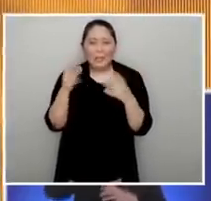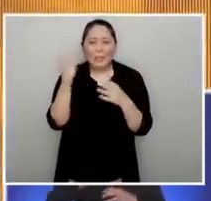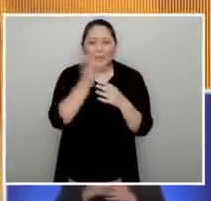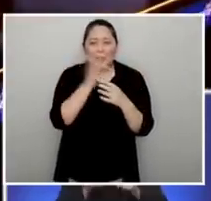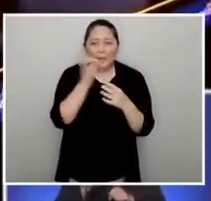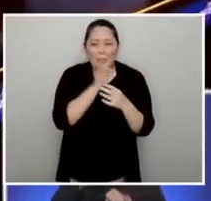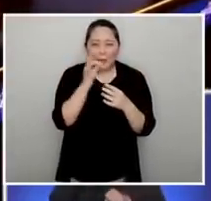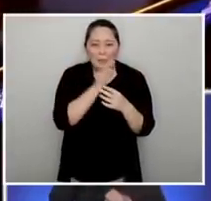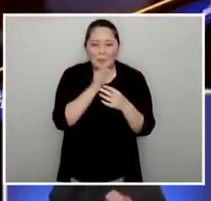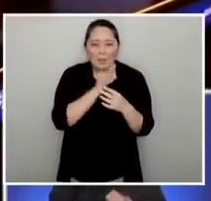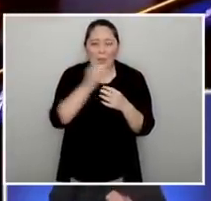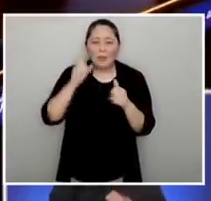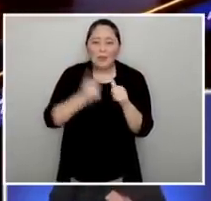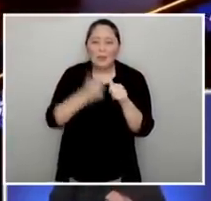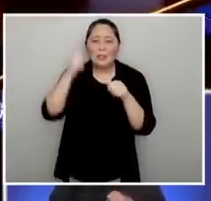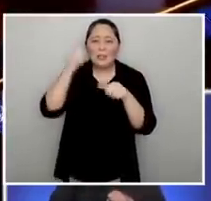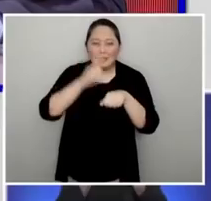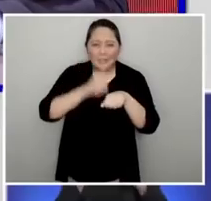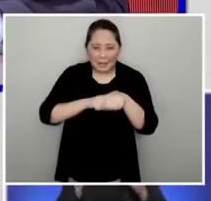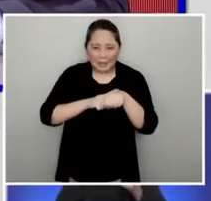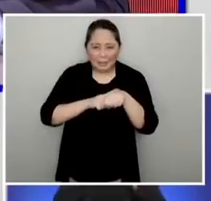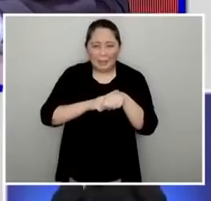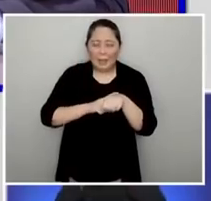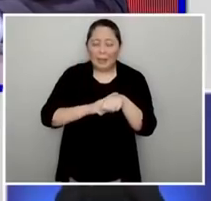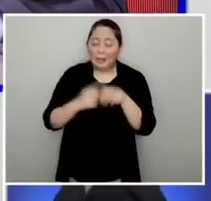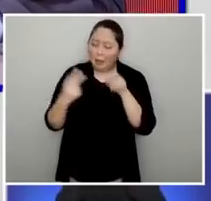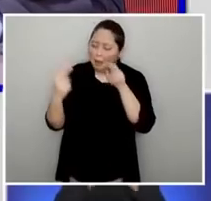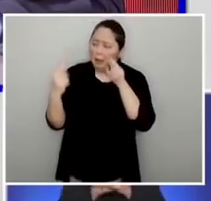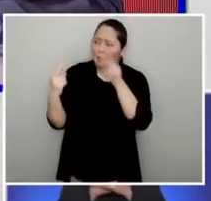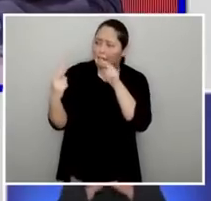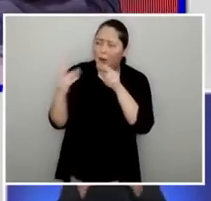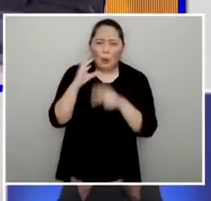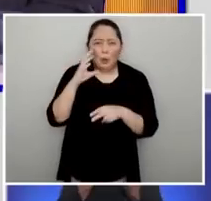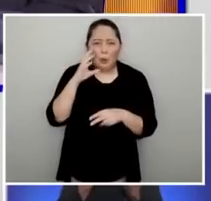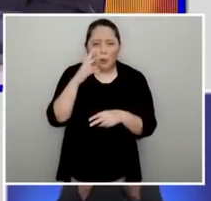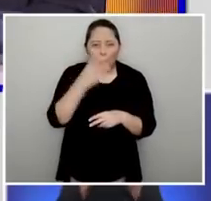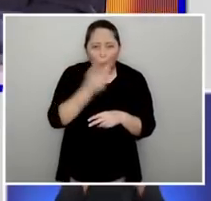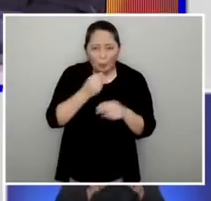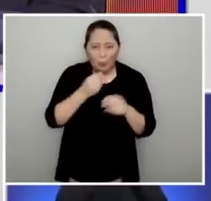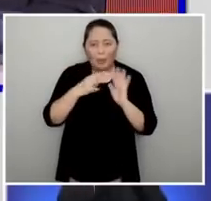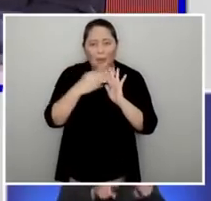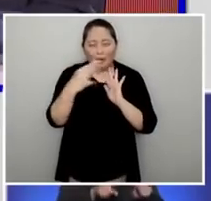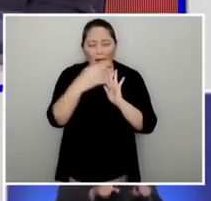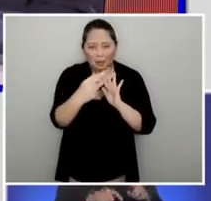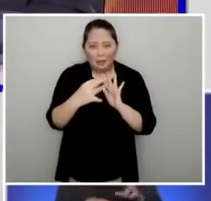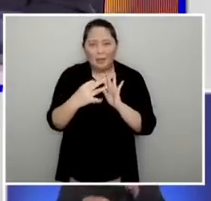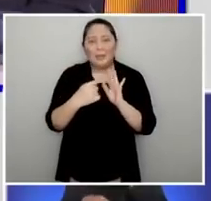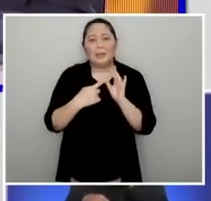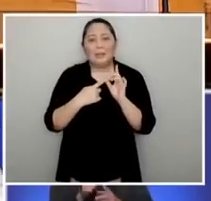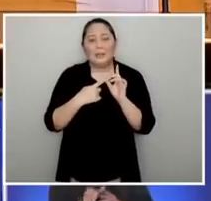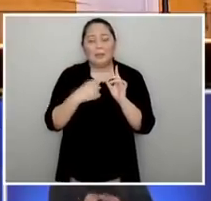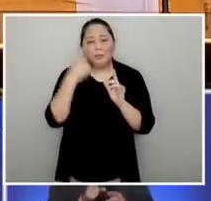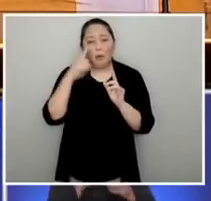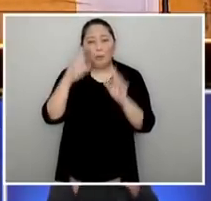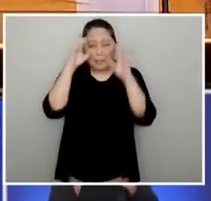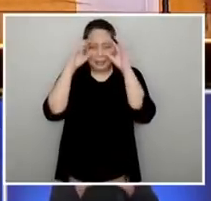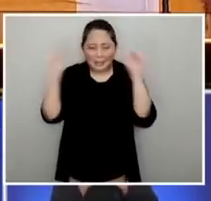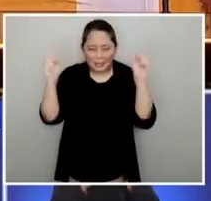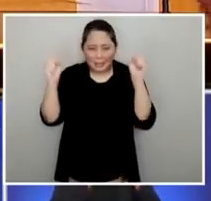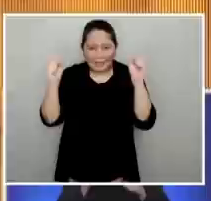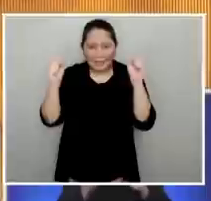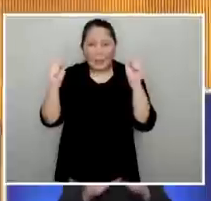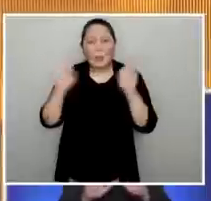tubong Pampanga na kandidato sa mga debate ng mga tumatakbo sa pagkapangulo. Iba't iba ang reaksyon ng mga nanood sa paraan